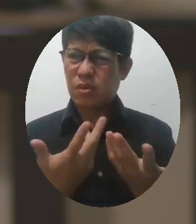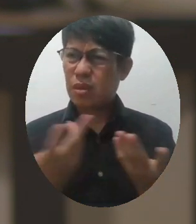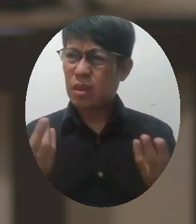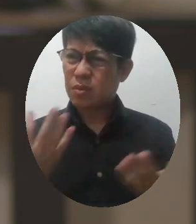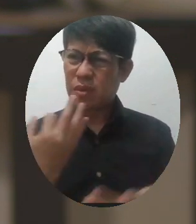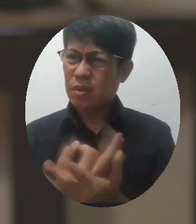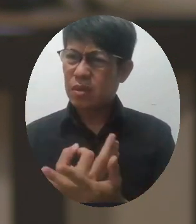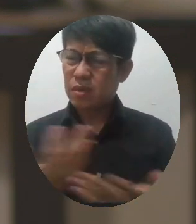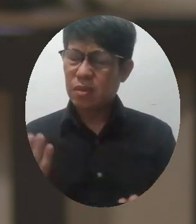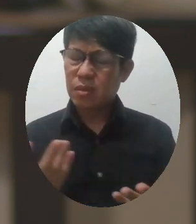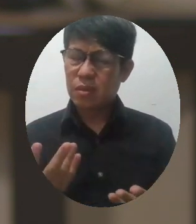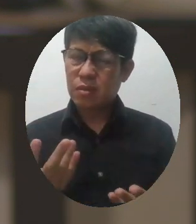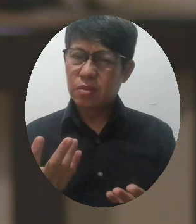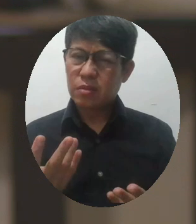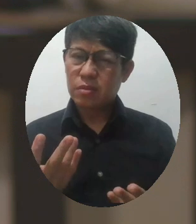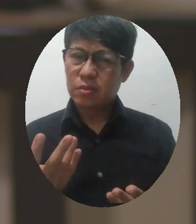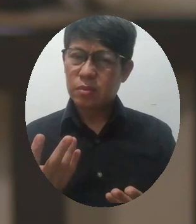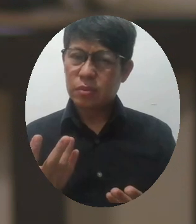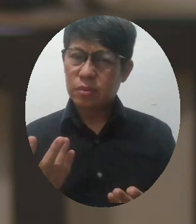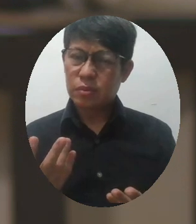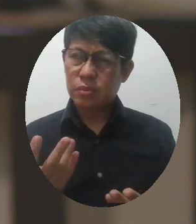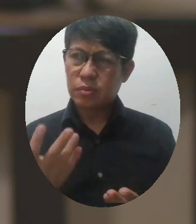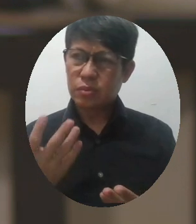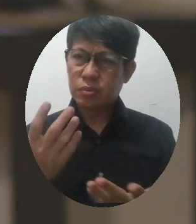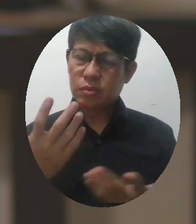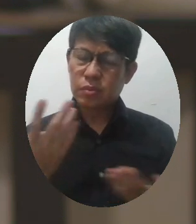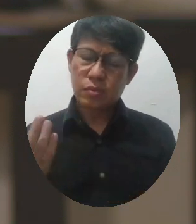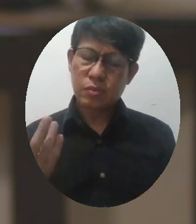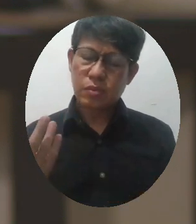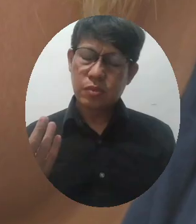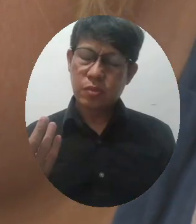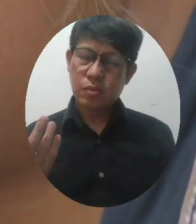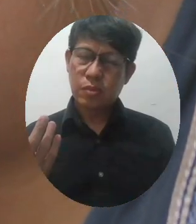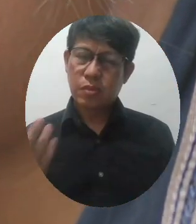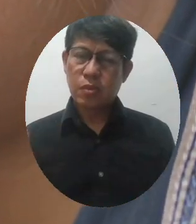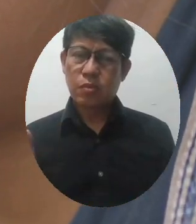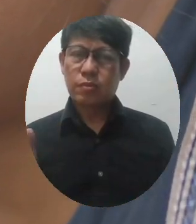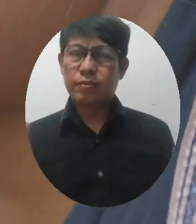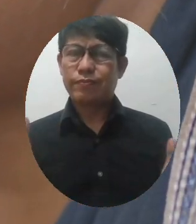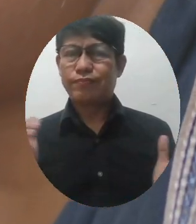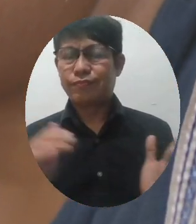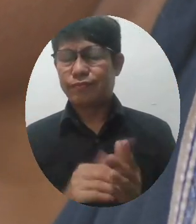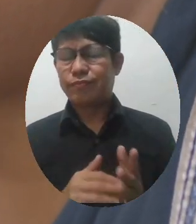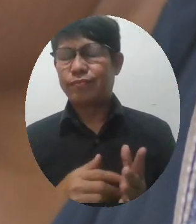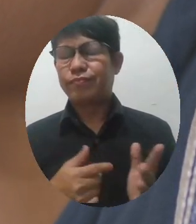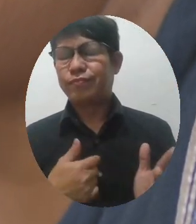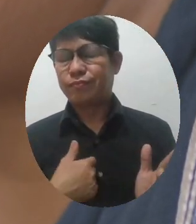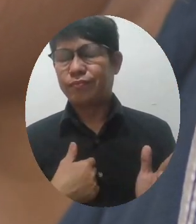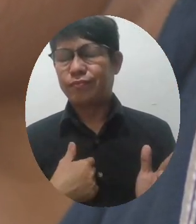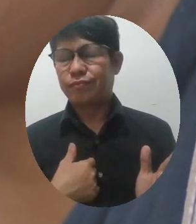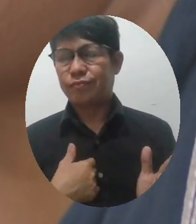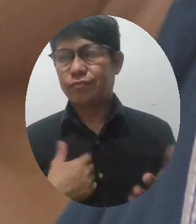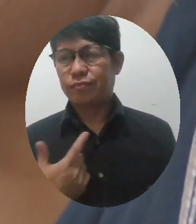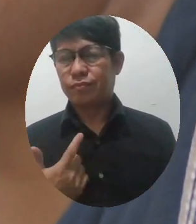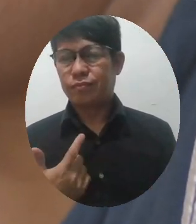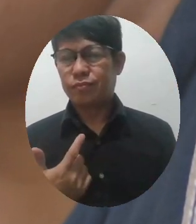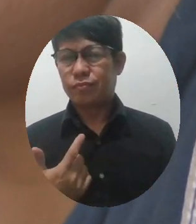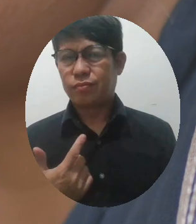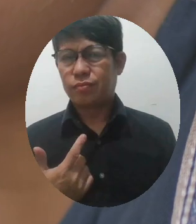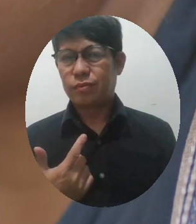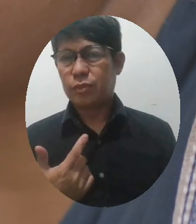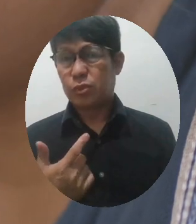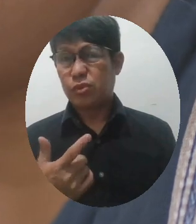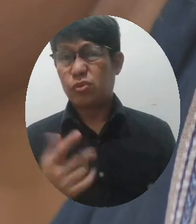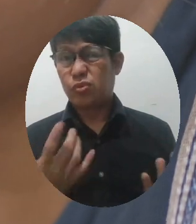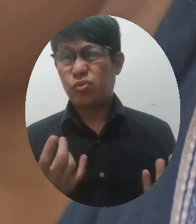talaga sila kasi halos doon din po namin kinuha yung ano namin pang opera. Kami na po yung nag-decide na ibenta lahat po